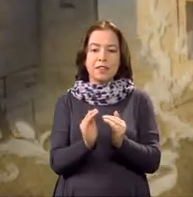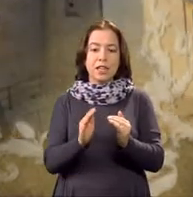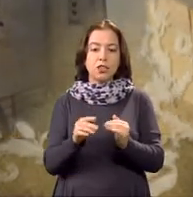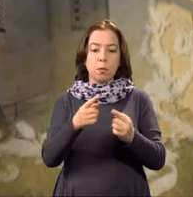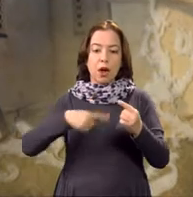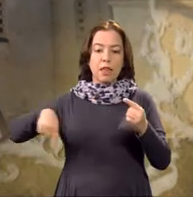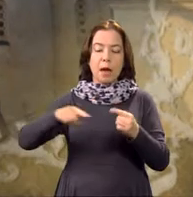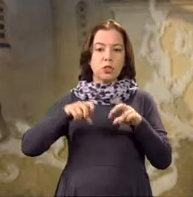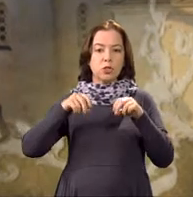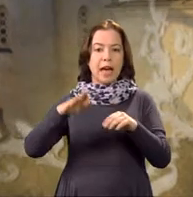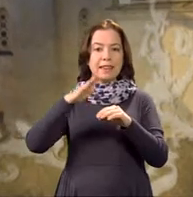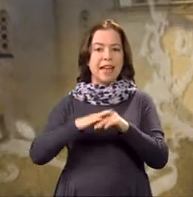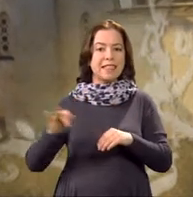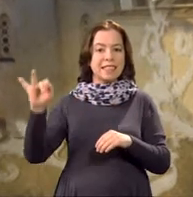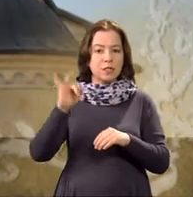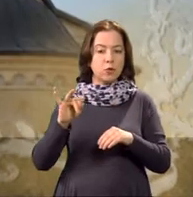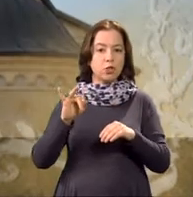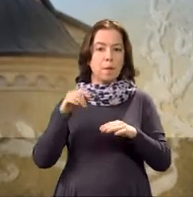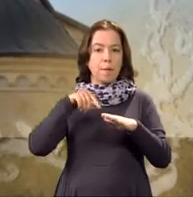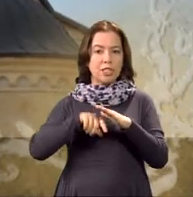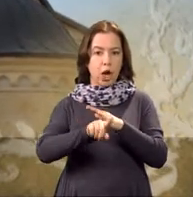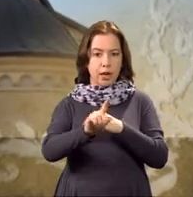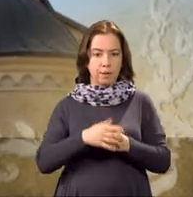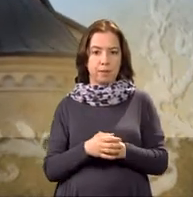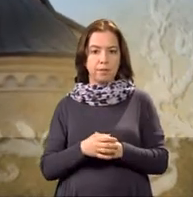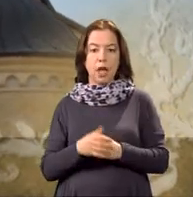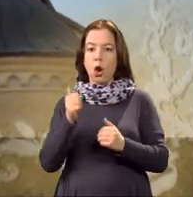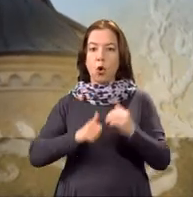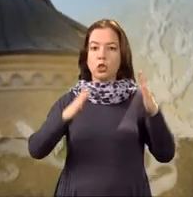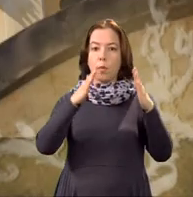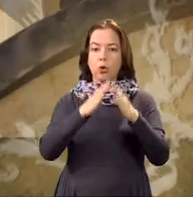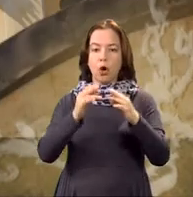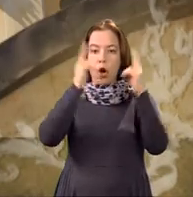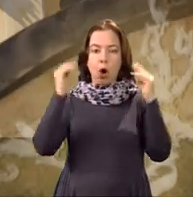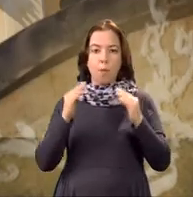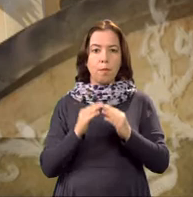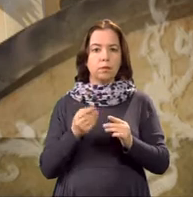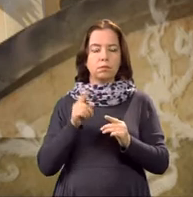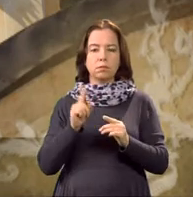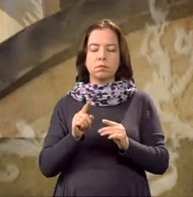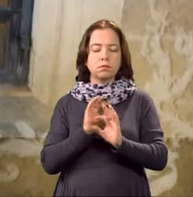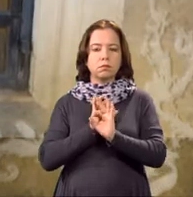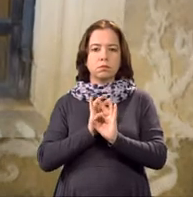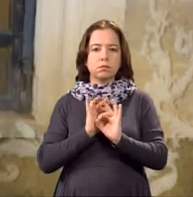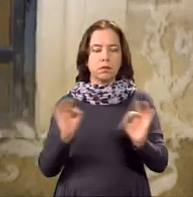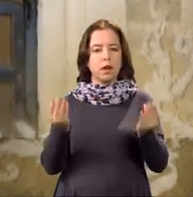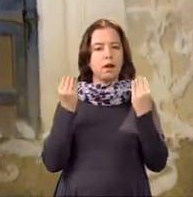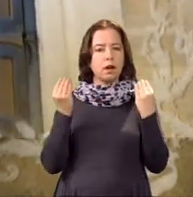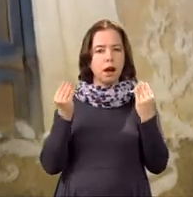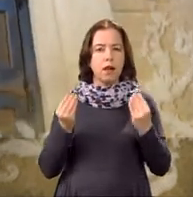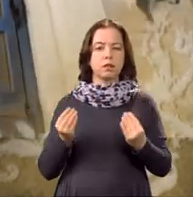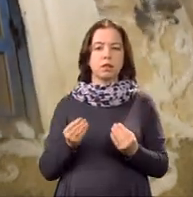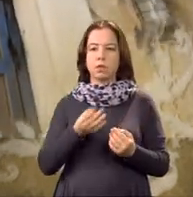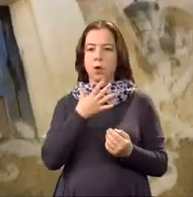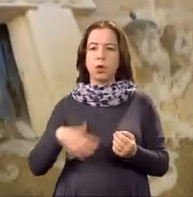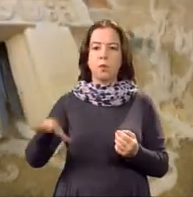землі над історичними печерами. Кожна будова обителі викликає захват у любителів стародавньої